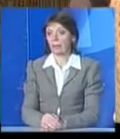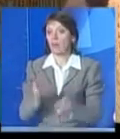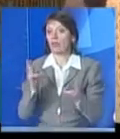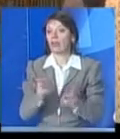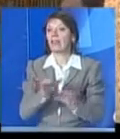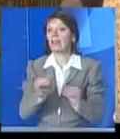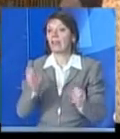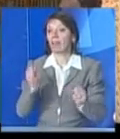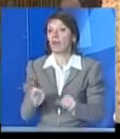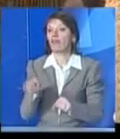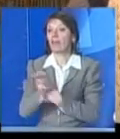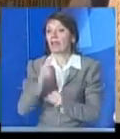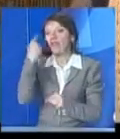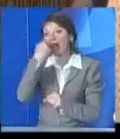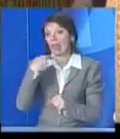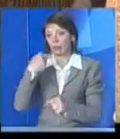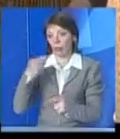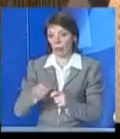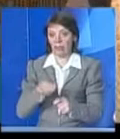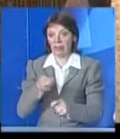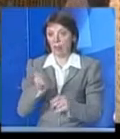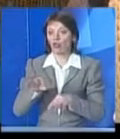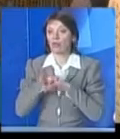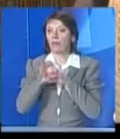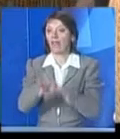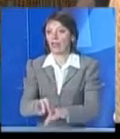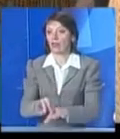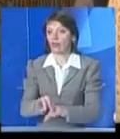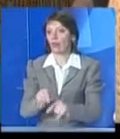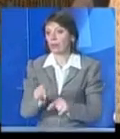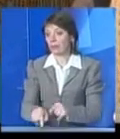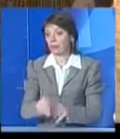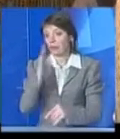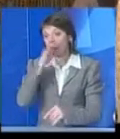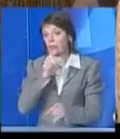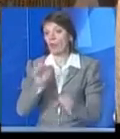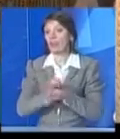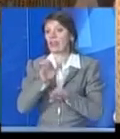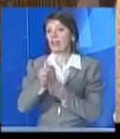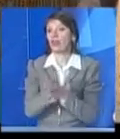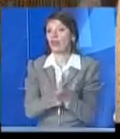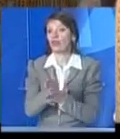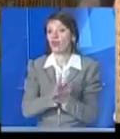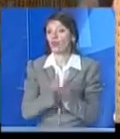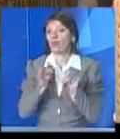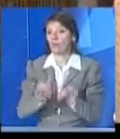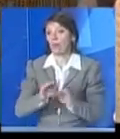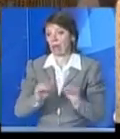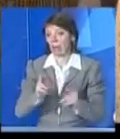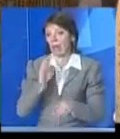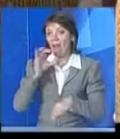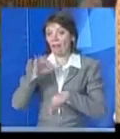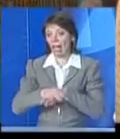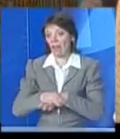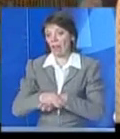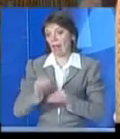може прийти за власною заявою, дитину можуть привезти громадяни, дитина може, її може скерувати служба у справах дітей, яка